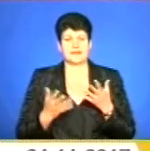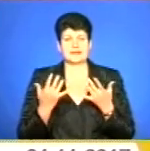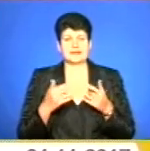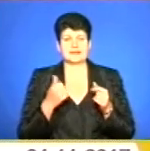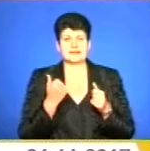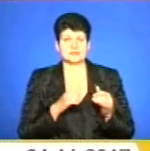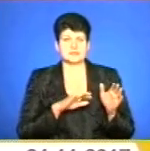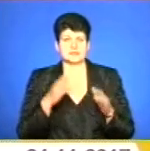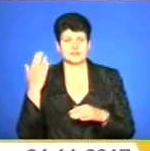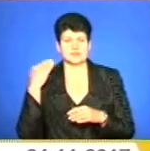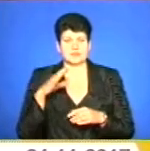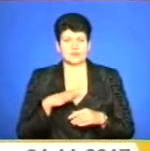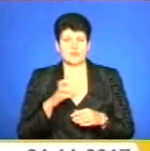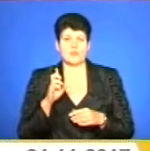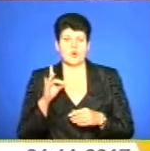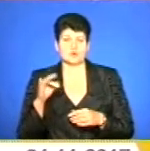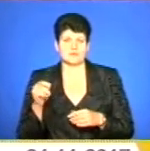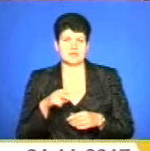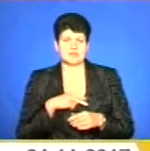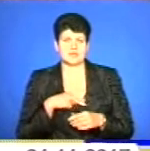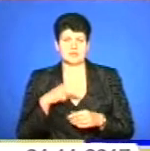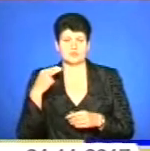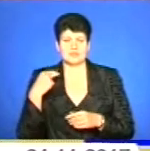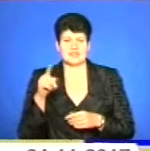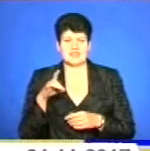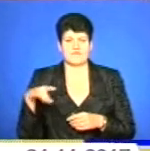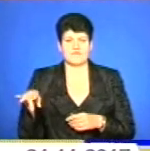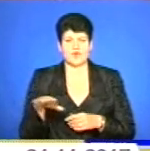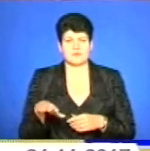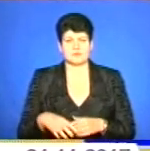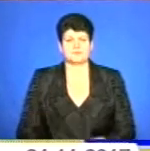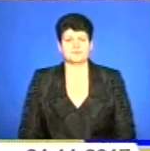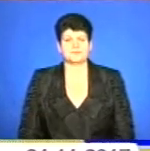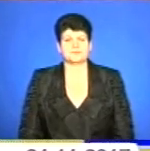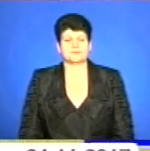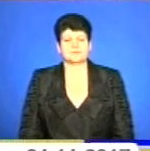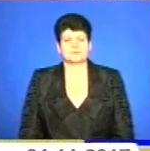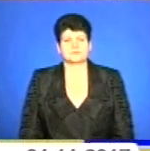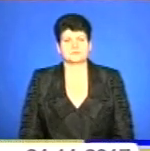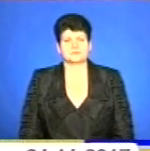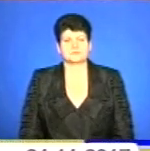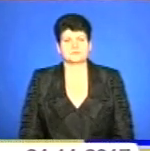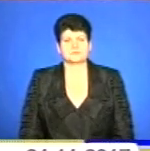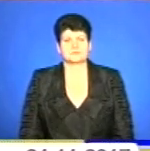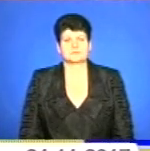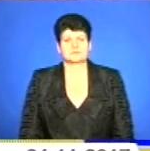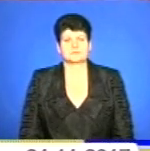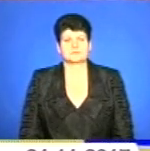тому Андрій став бронзовим призером також на чемпіонаті Європи. Тарас Бурак, Василь Панчук, Вісті ТТБ.